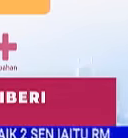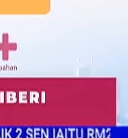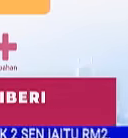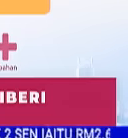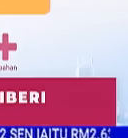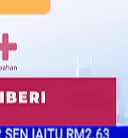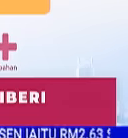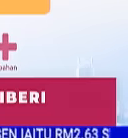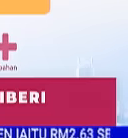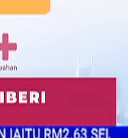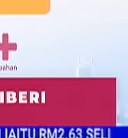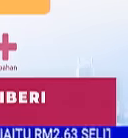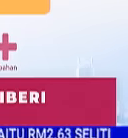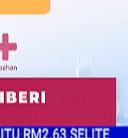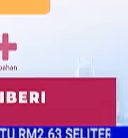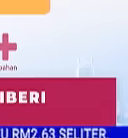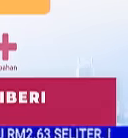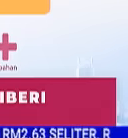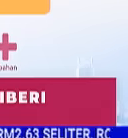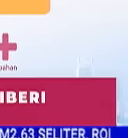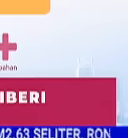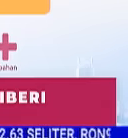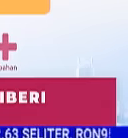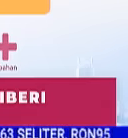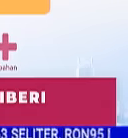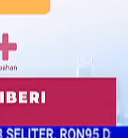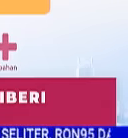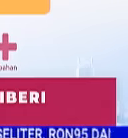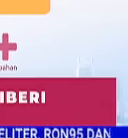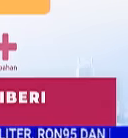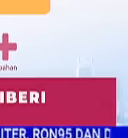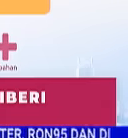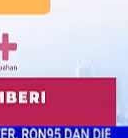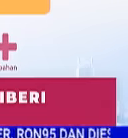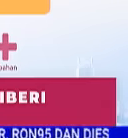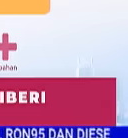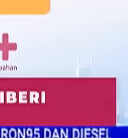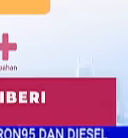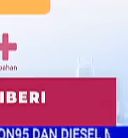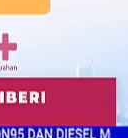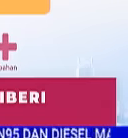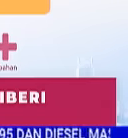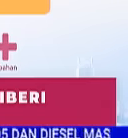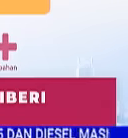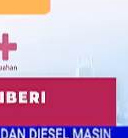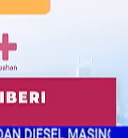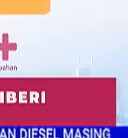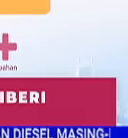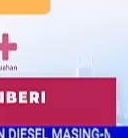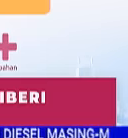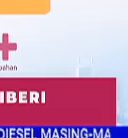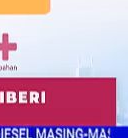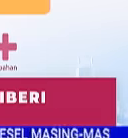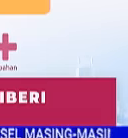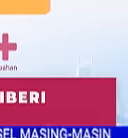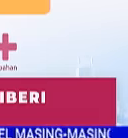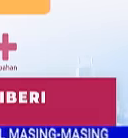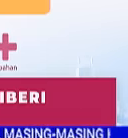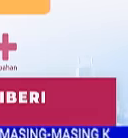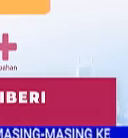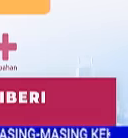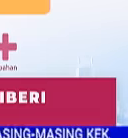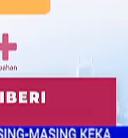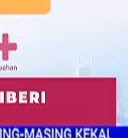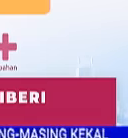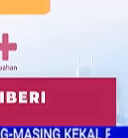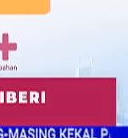menawarkan pengurangan sewa premis peniagaan kepada PKS dan bukan PKS untuk tempoh 6 bulan lagi